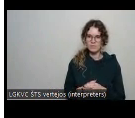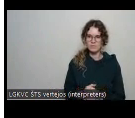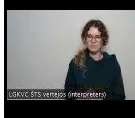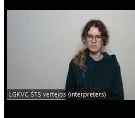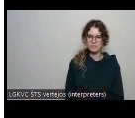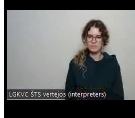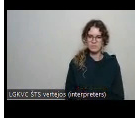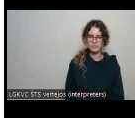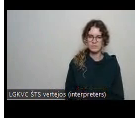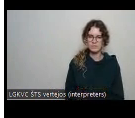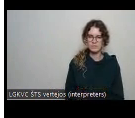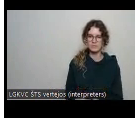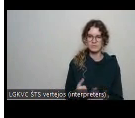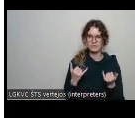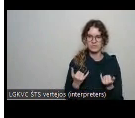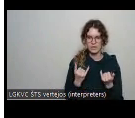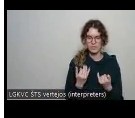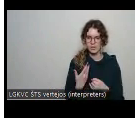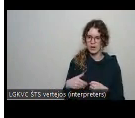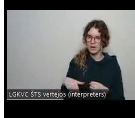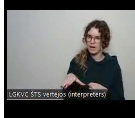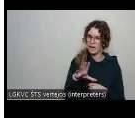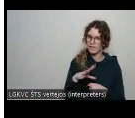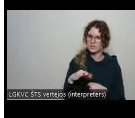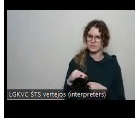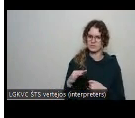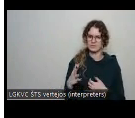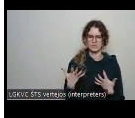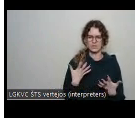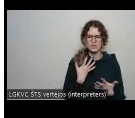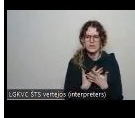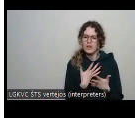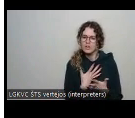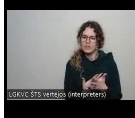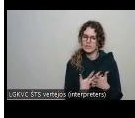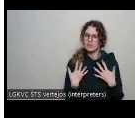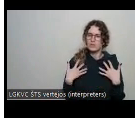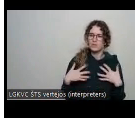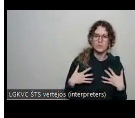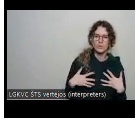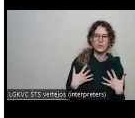Dabar iš tikrųjų viskas yra labai intensyvu ir